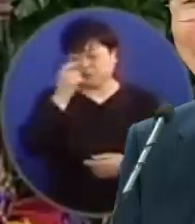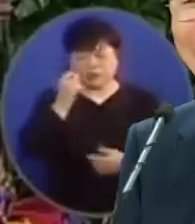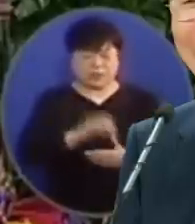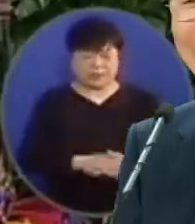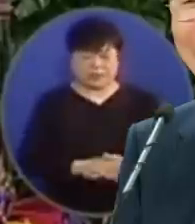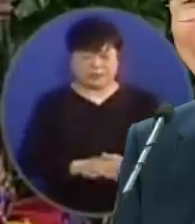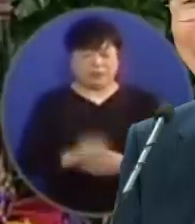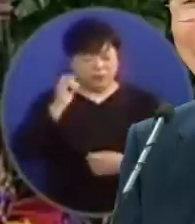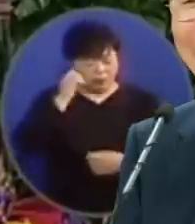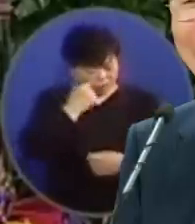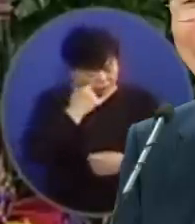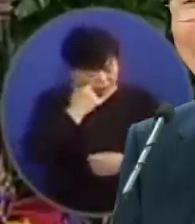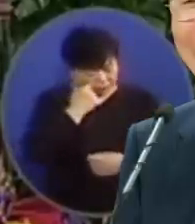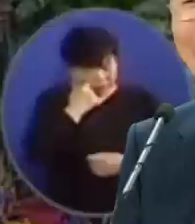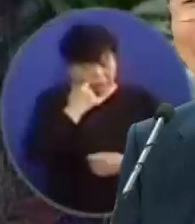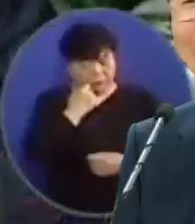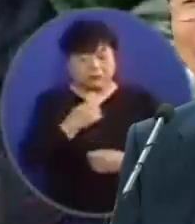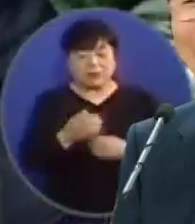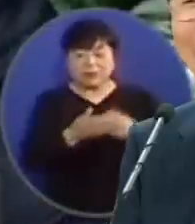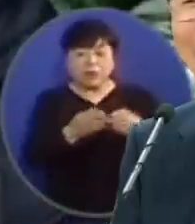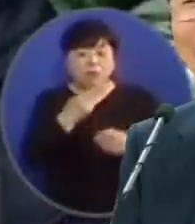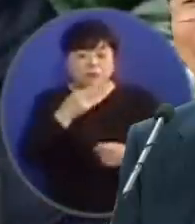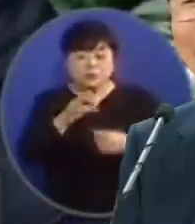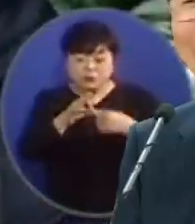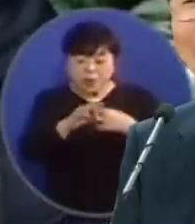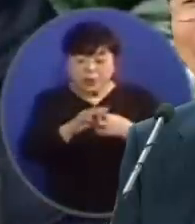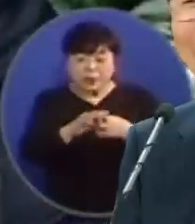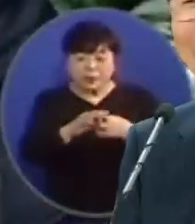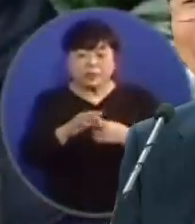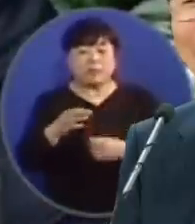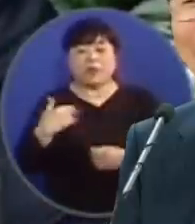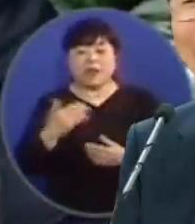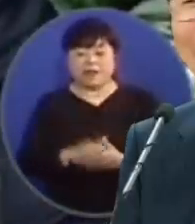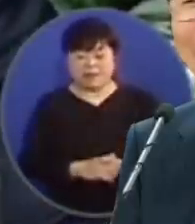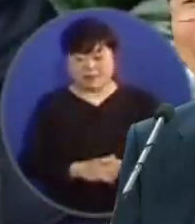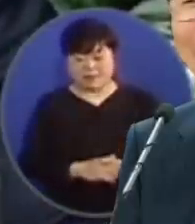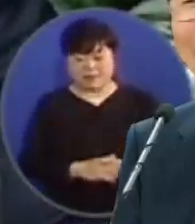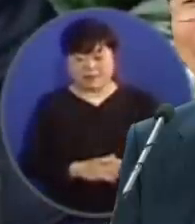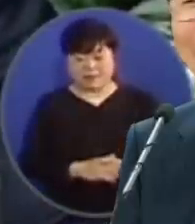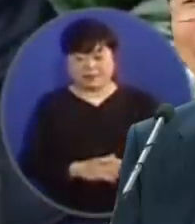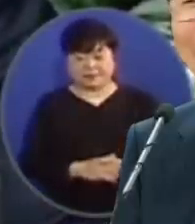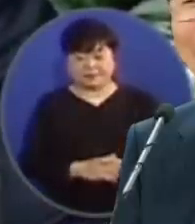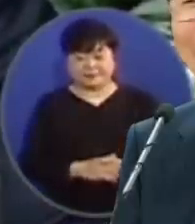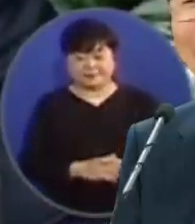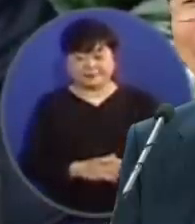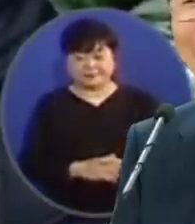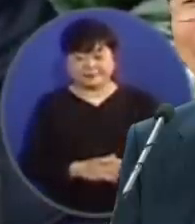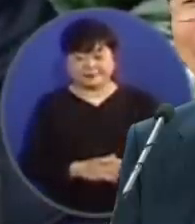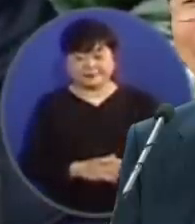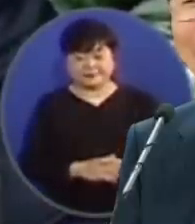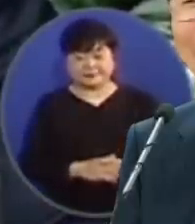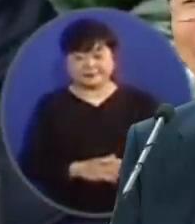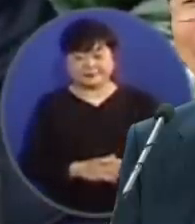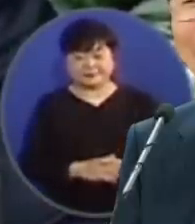경제적인 어려움을 겪어보지 않은 사람은 이 현실이 얼마나 각박한가를 알지 못할 것입니다.